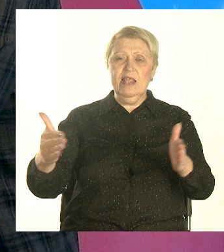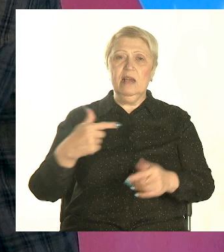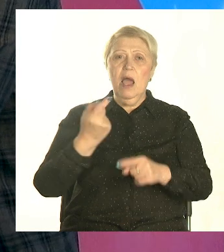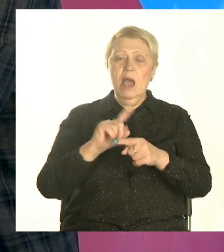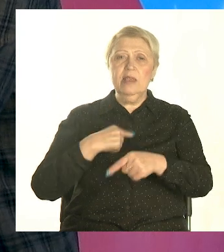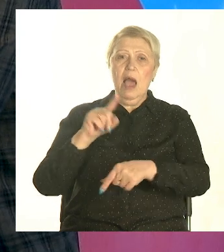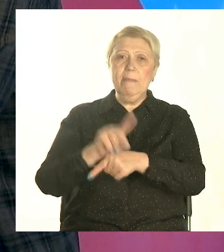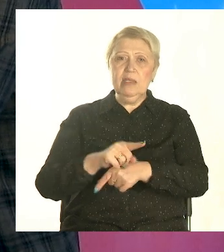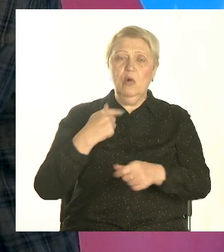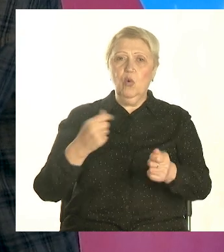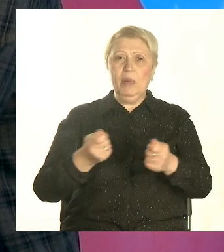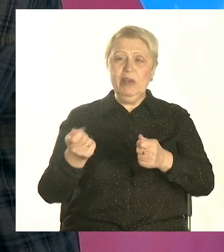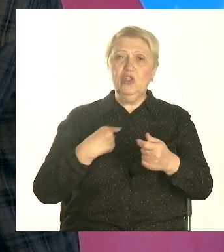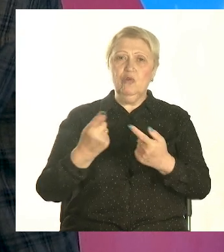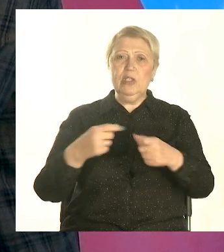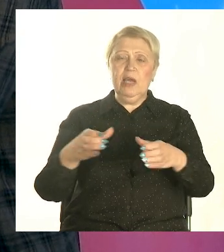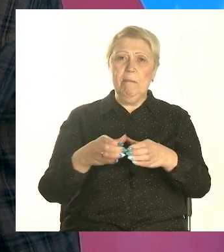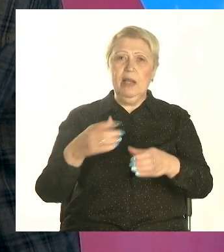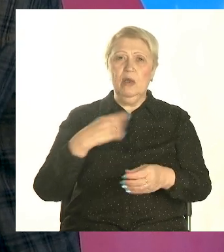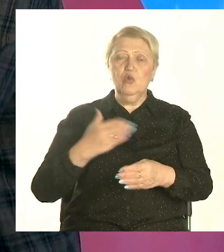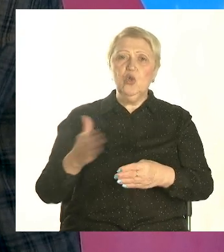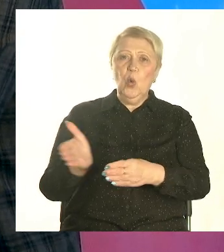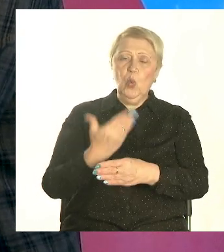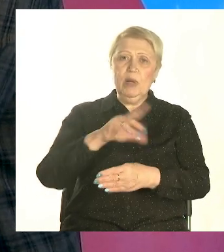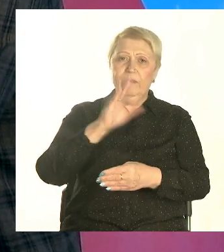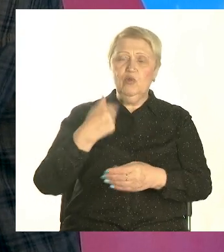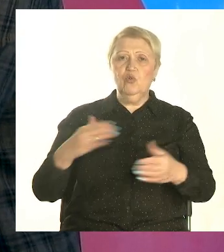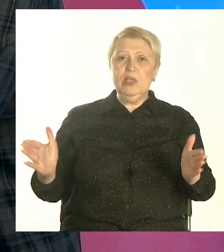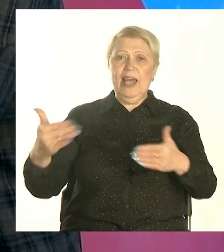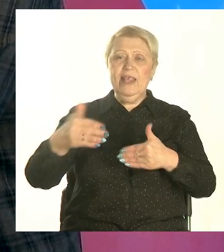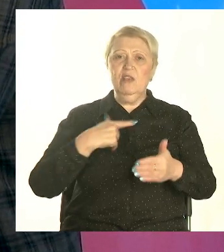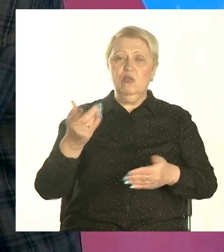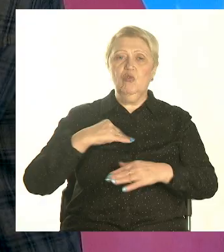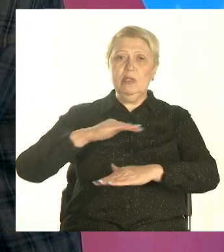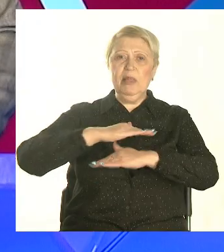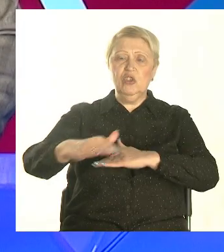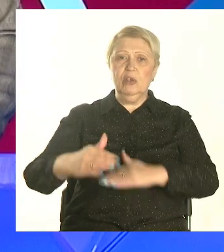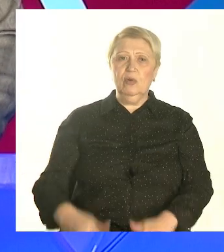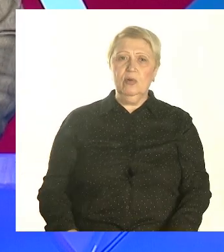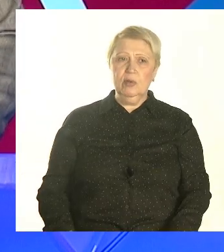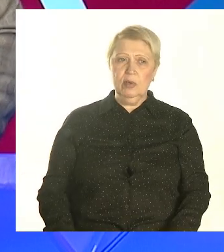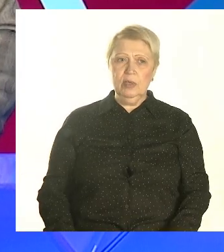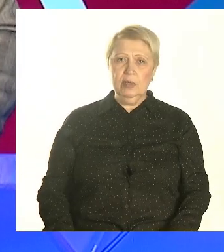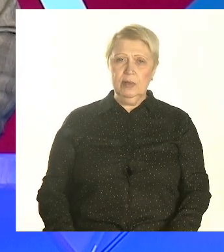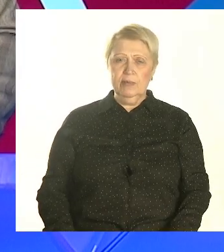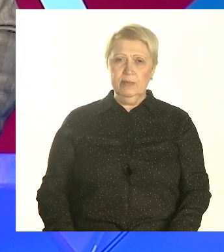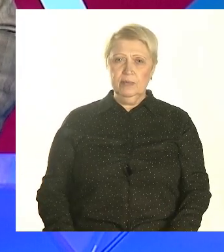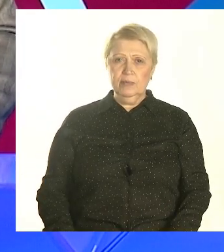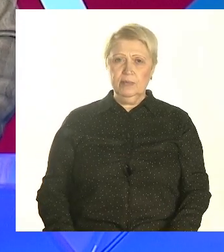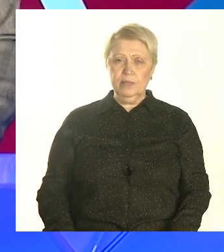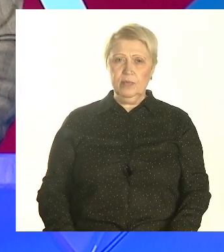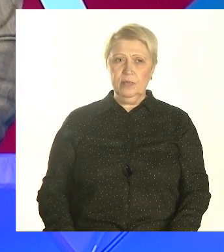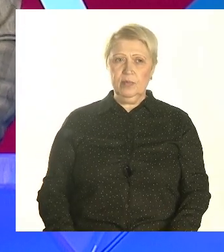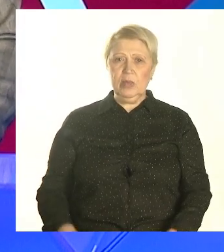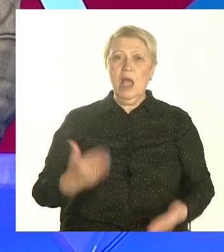обязанность управляющей компании убрать контейнерную площадку. Вот, кстати, по этому поводу, коль мы про это заговорили, то есть, окей,